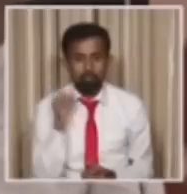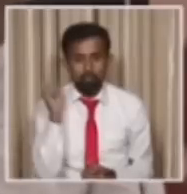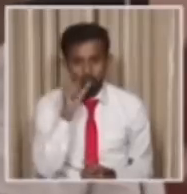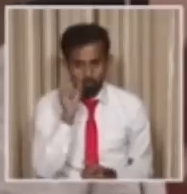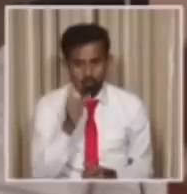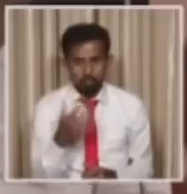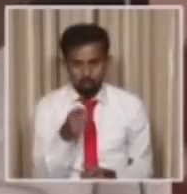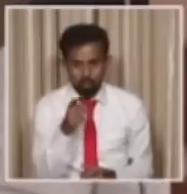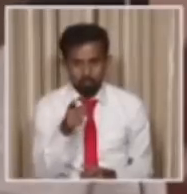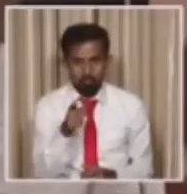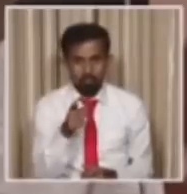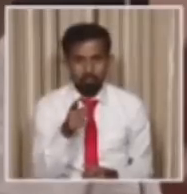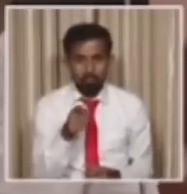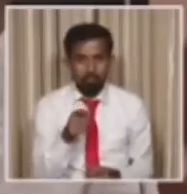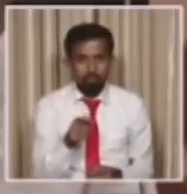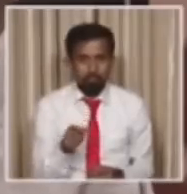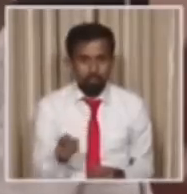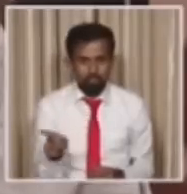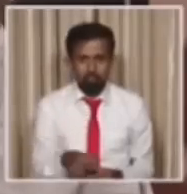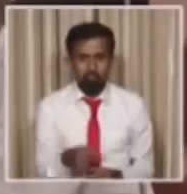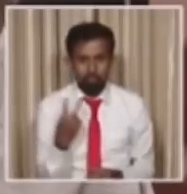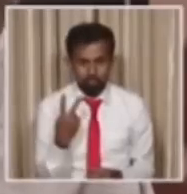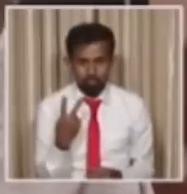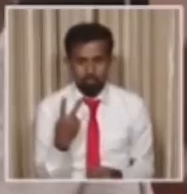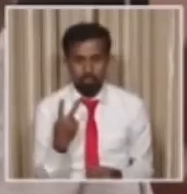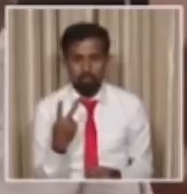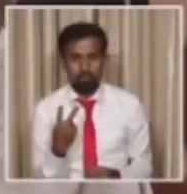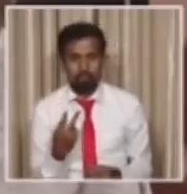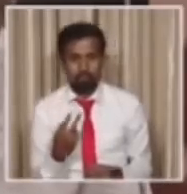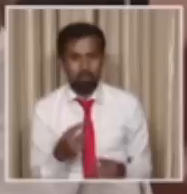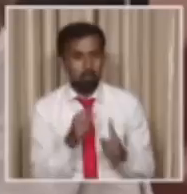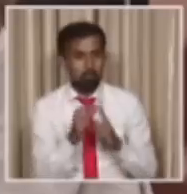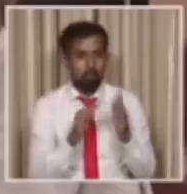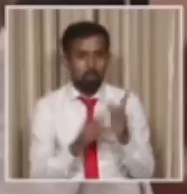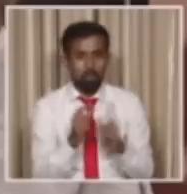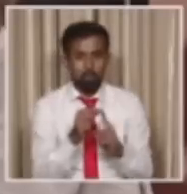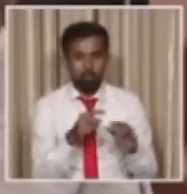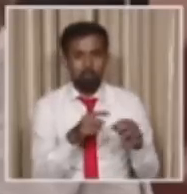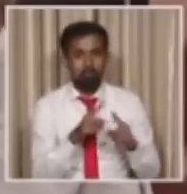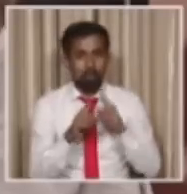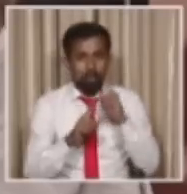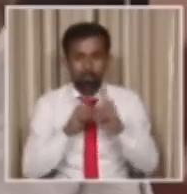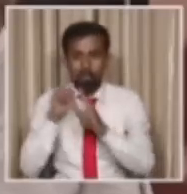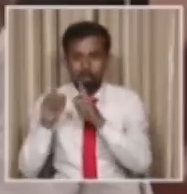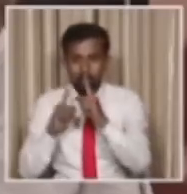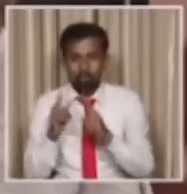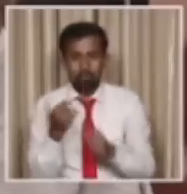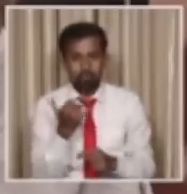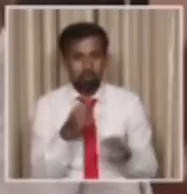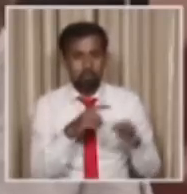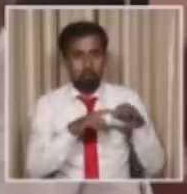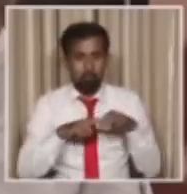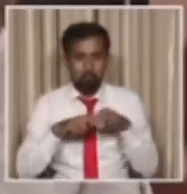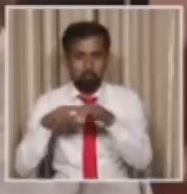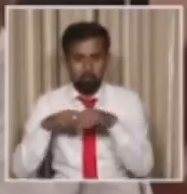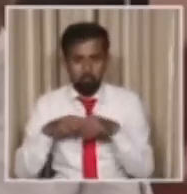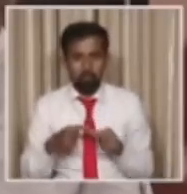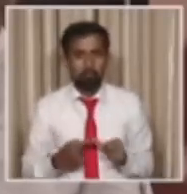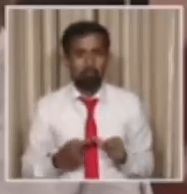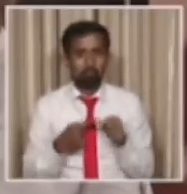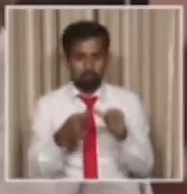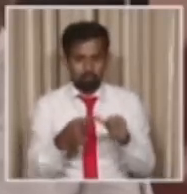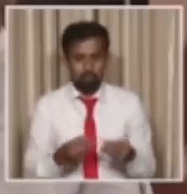baluwada kiyala me ekeka මේ දවස් දෙකේම එක එක මන්ත්‍රීවරුන් කරපු කතාවල සමහර ප්‍රශ්නවලට මම මේ උත්තර